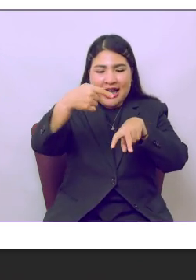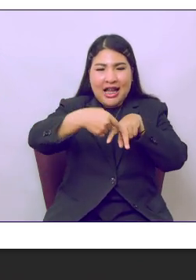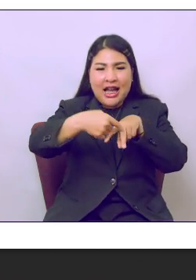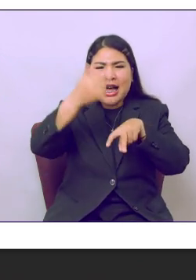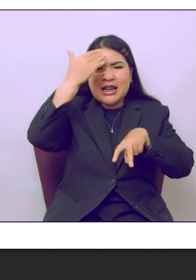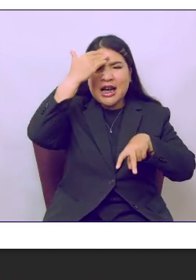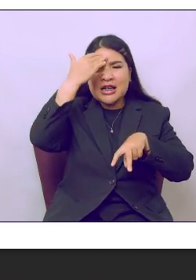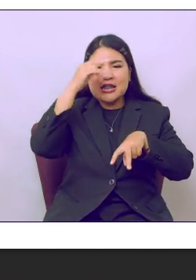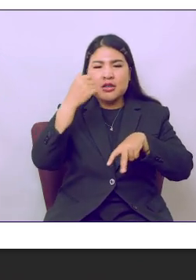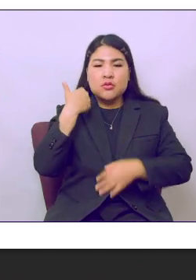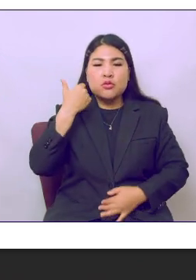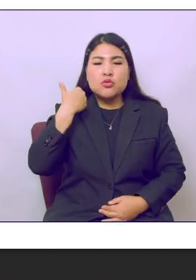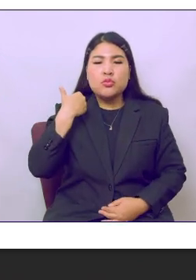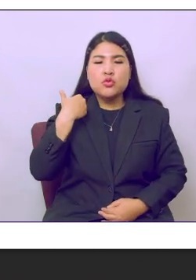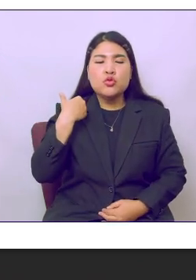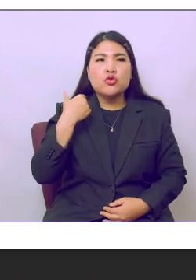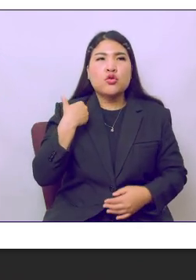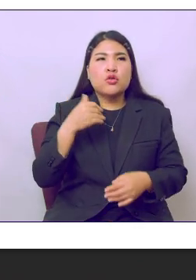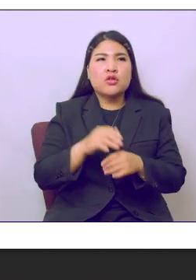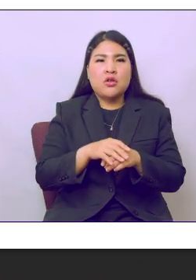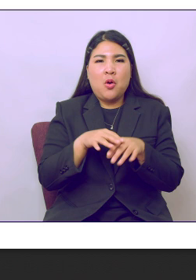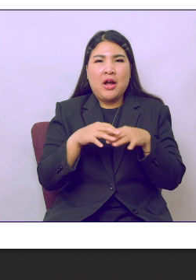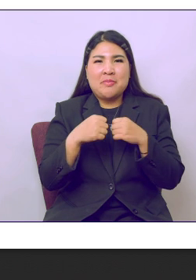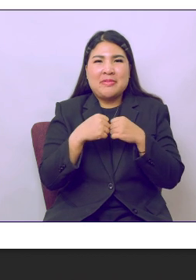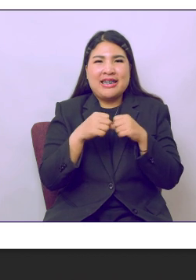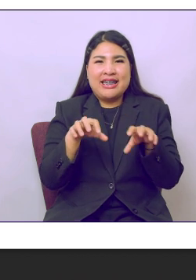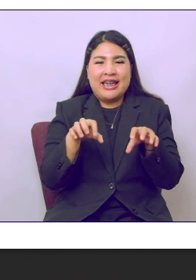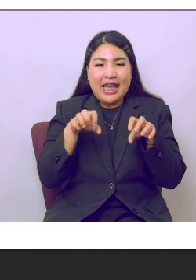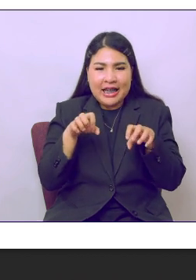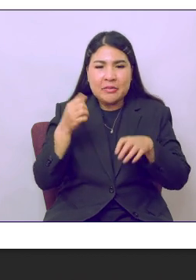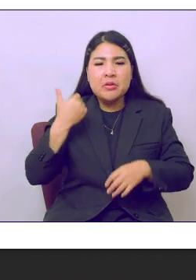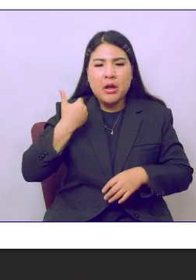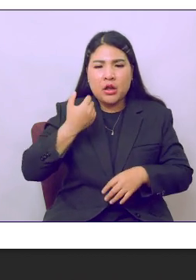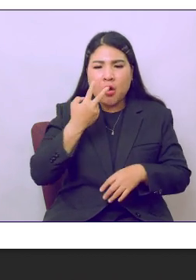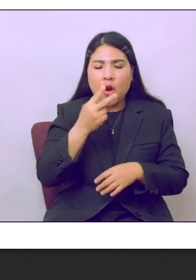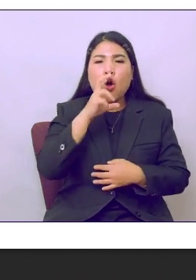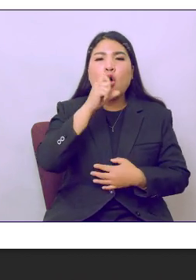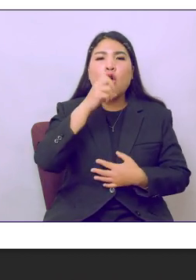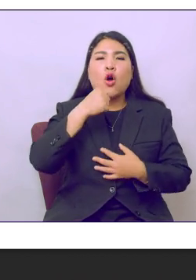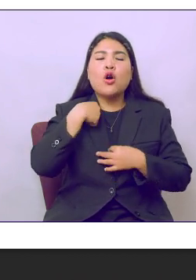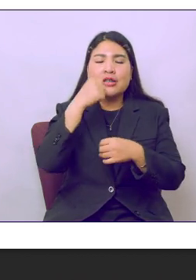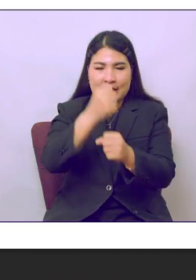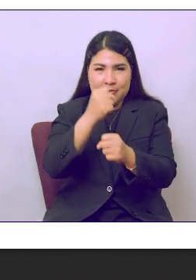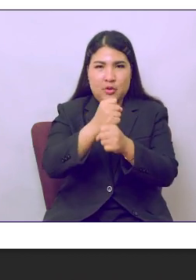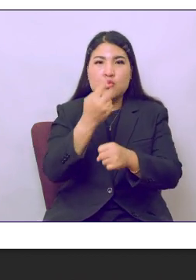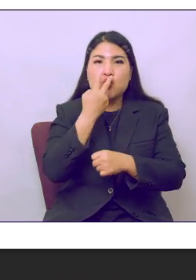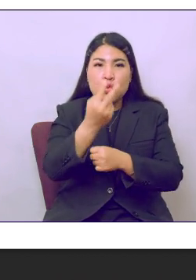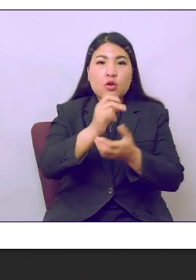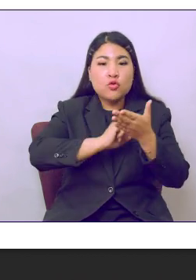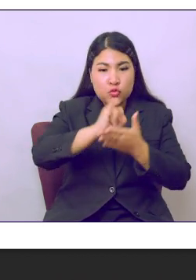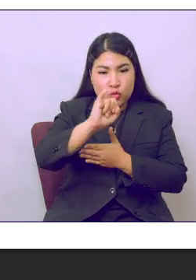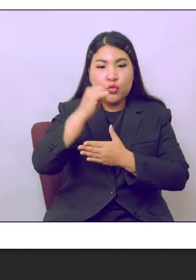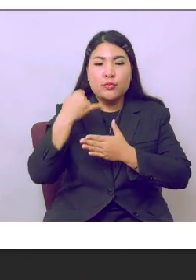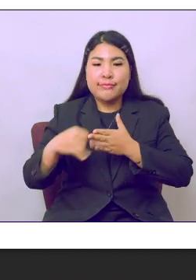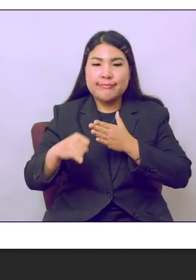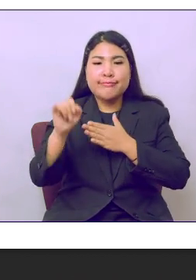เมื่อลงปึ๊บมันต้องขาเมื่อเตะขึ้นมันจะต้องเกร็งทำมเป็นหน้าที่ยนะครับถูกยอะไร